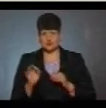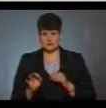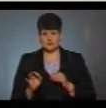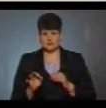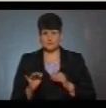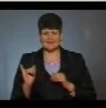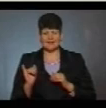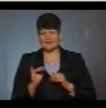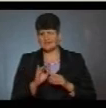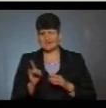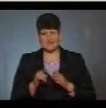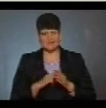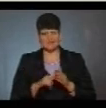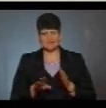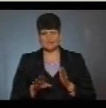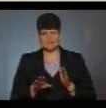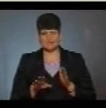31% і не впевнені